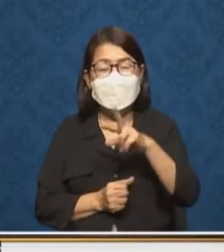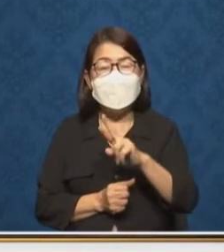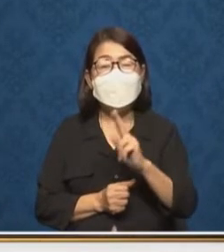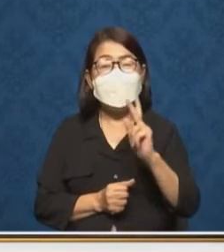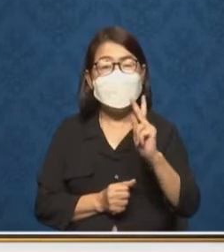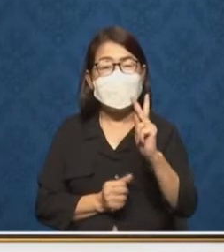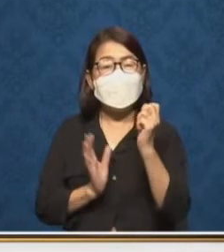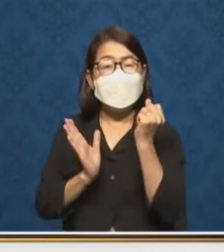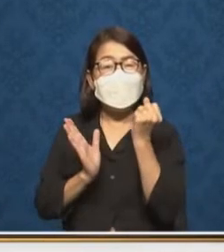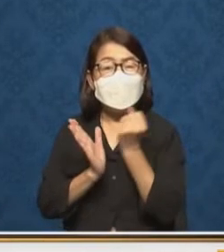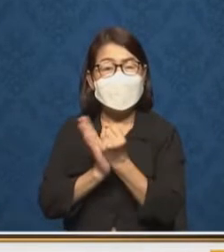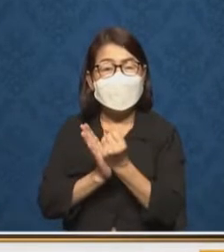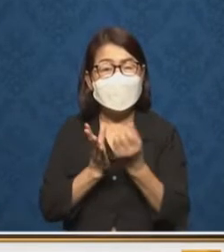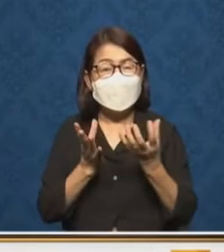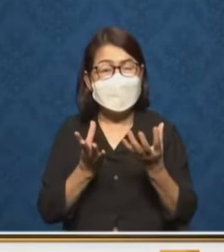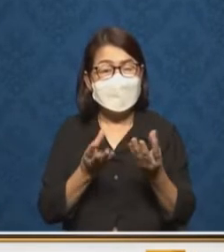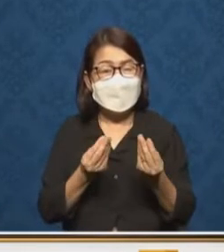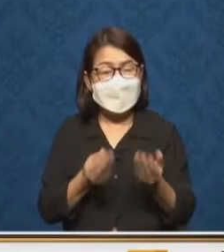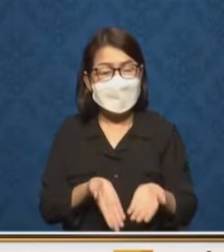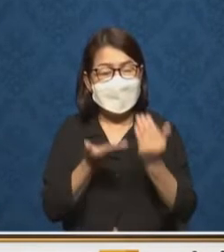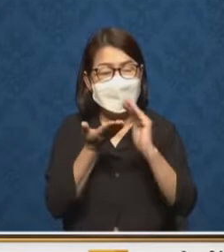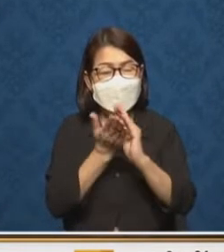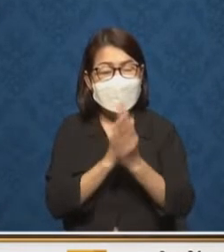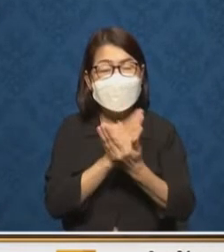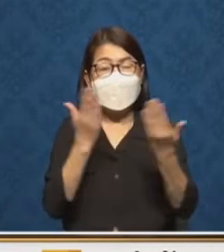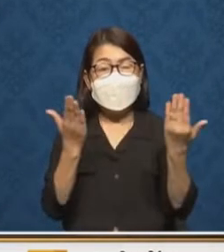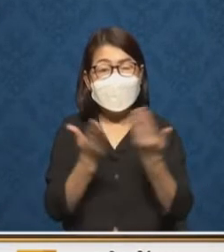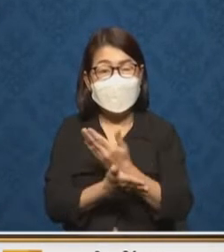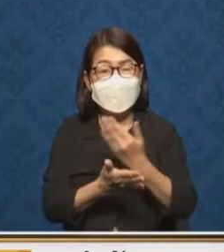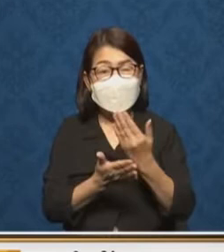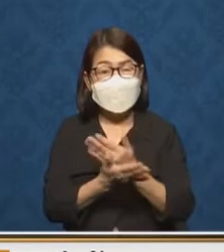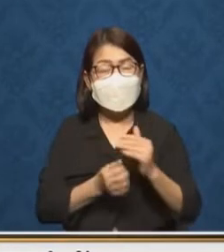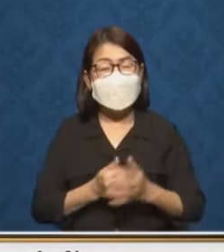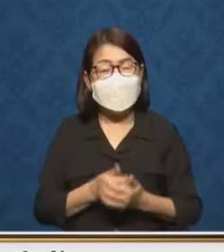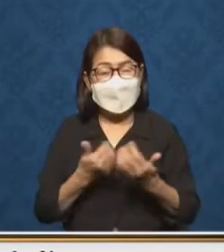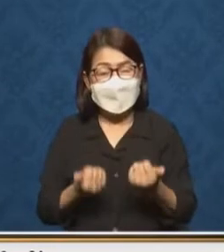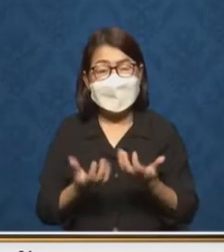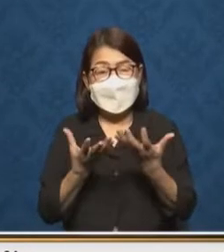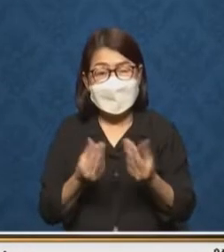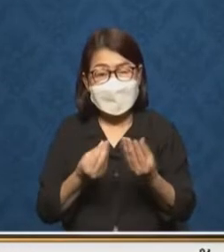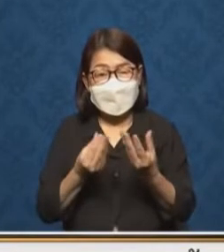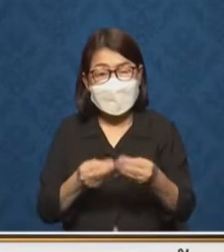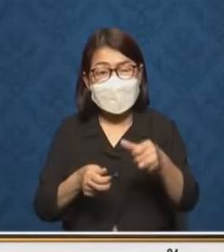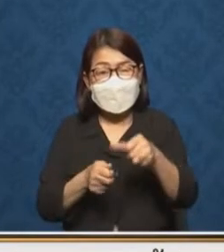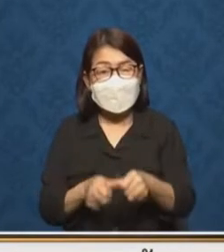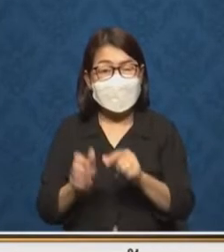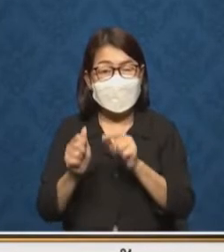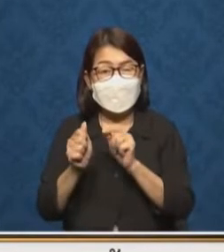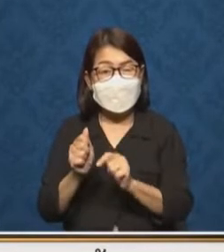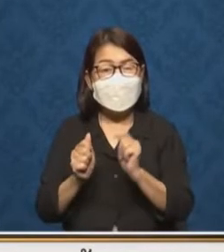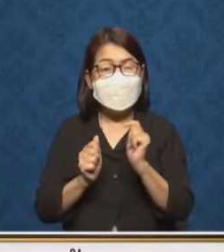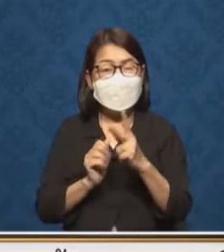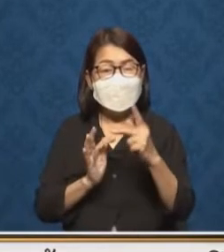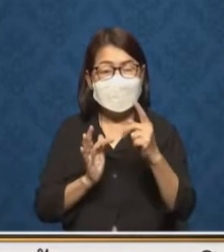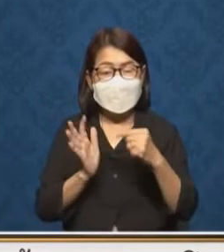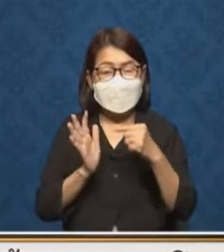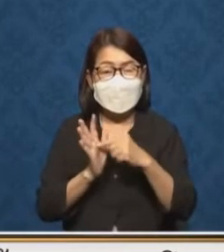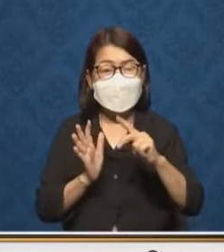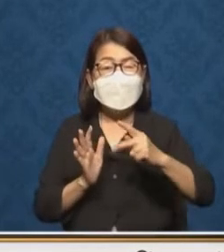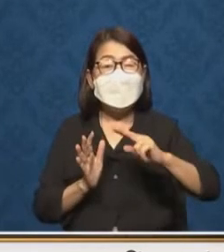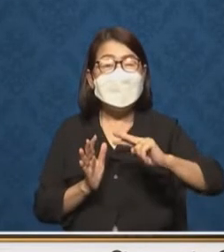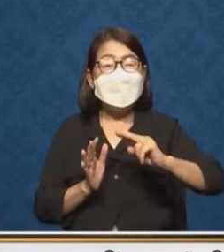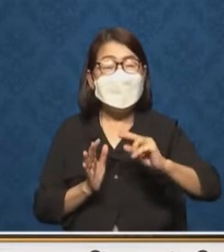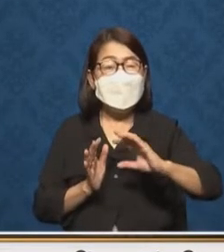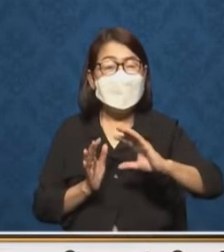ที่ดินให้เป็นเขตปฏิรูปที่ดินท่าฉางจึงทำให้ครับที่ดินท้องที่อำเภอท่าฉางนะครับโดยเฉพาะอย่างยิ่งอำเภอตำบลเสวียดเนี่